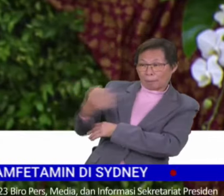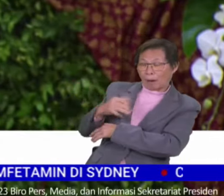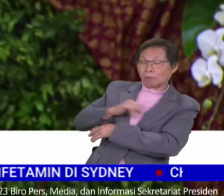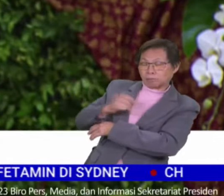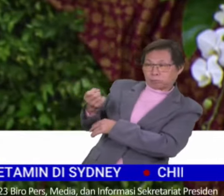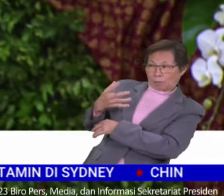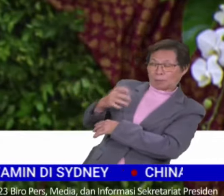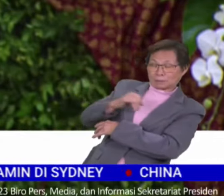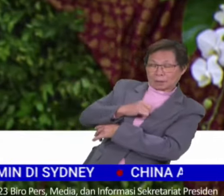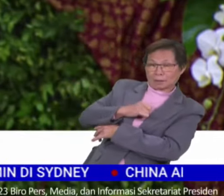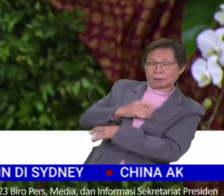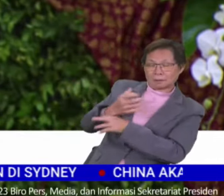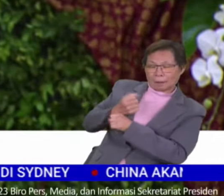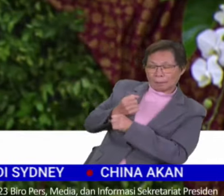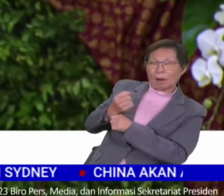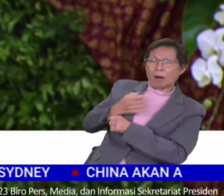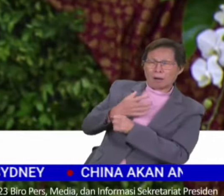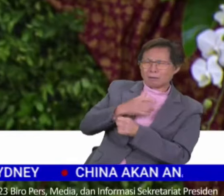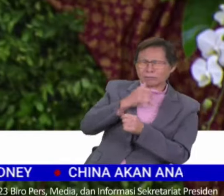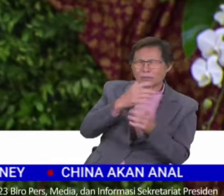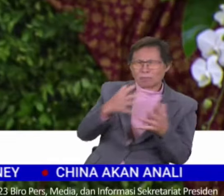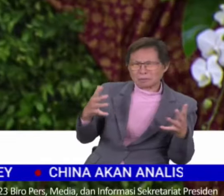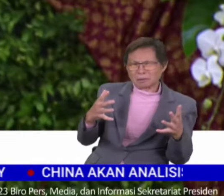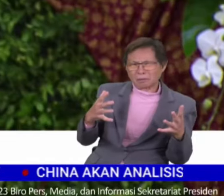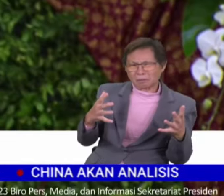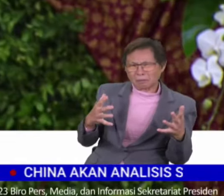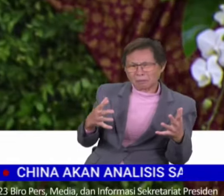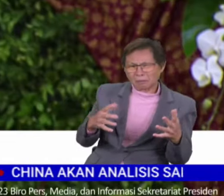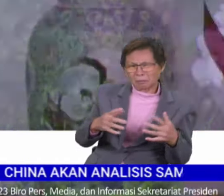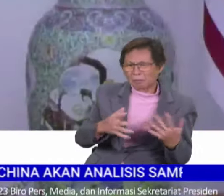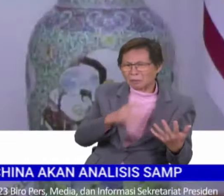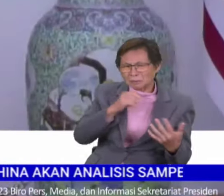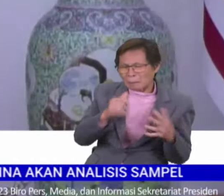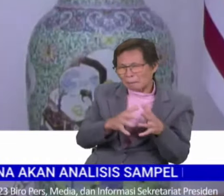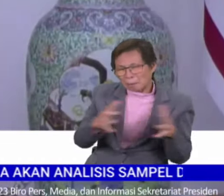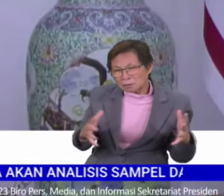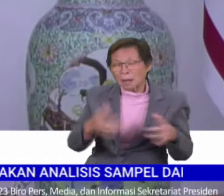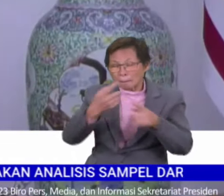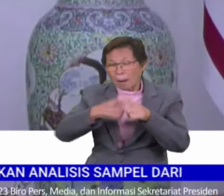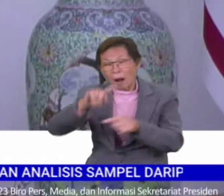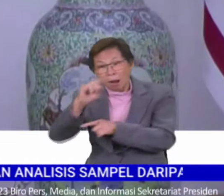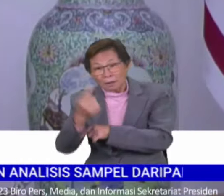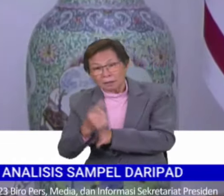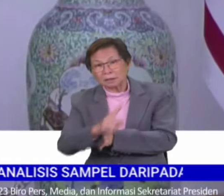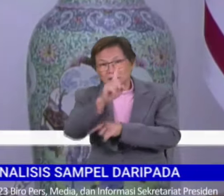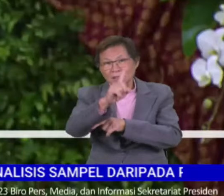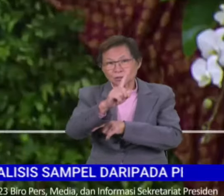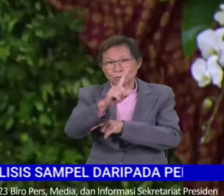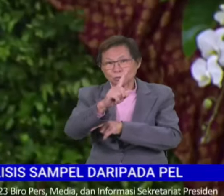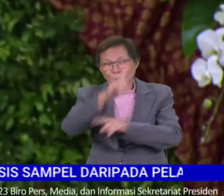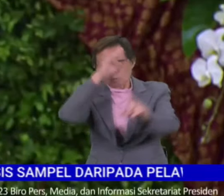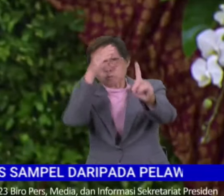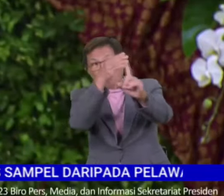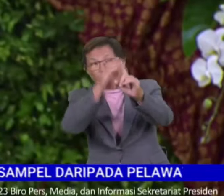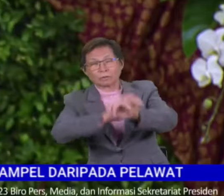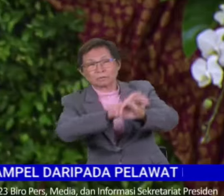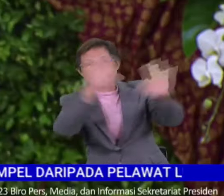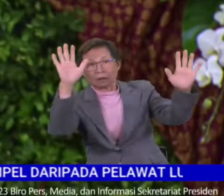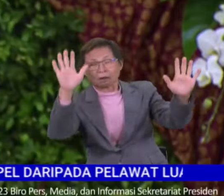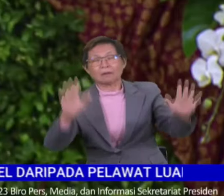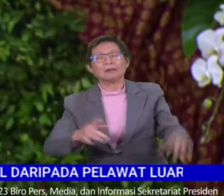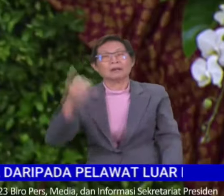perolehi, Bapak, tidak terlalu banyak kerumitannya, ya. Tetapi ia hanya memerlukan satu tekad yang jelas, dan